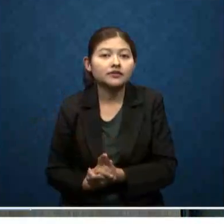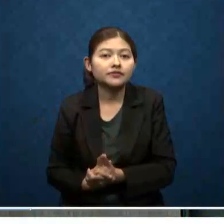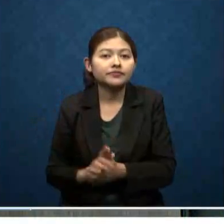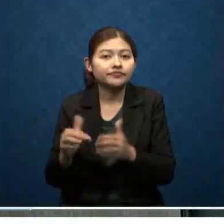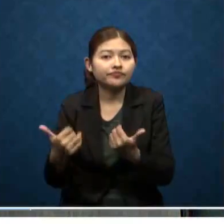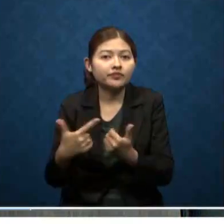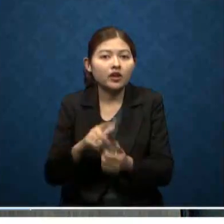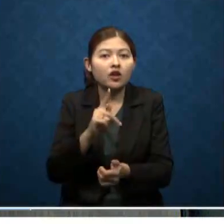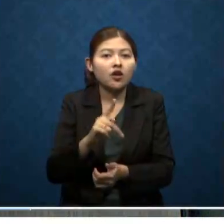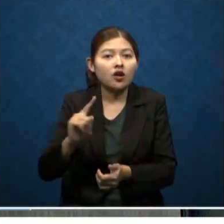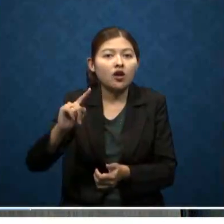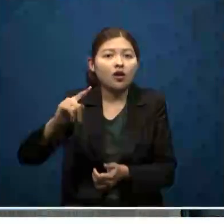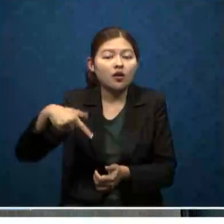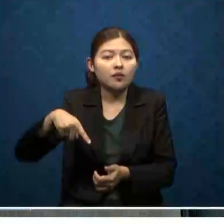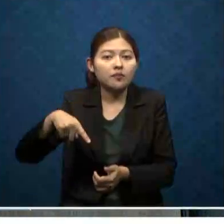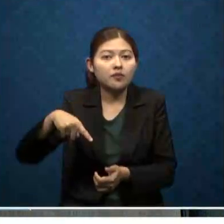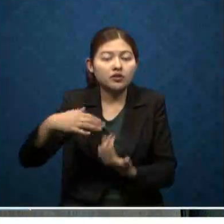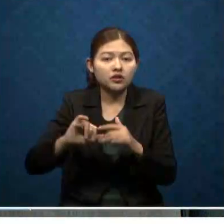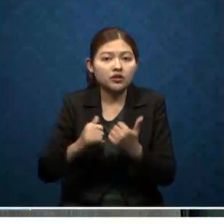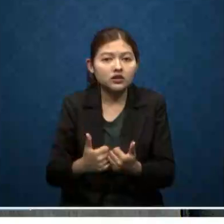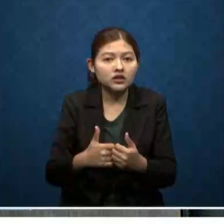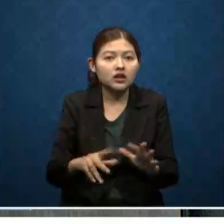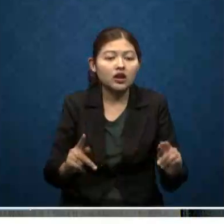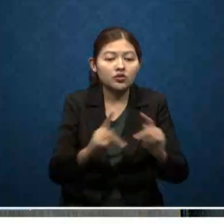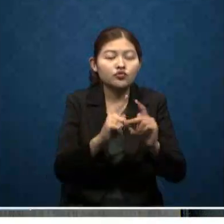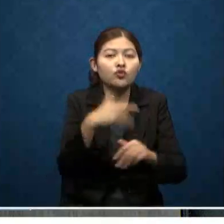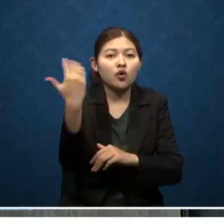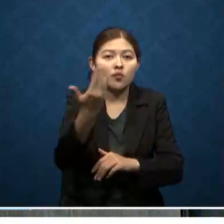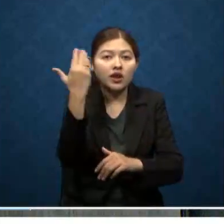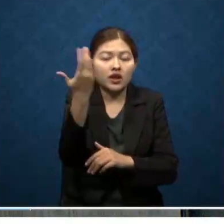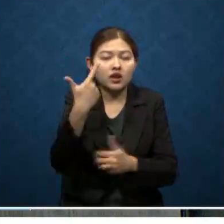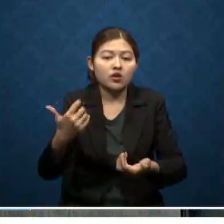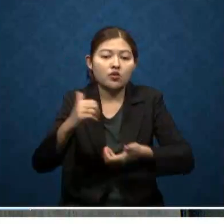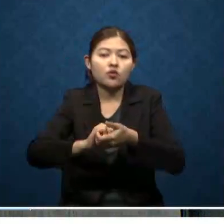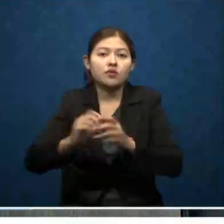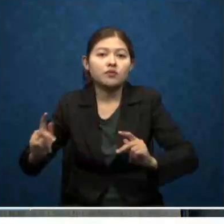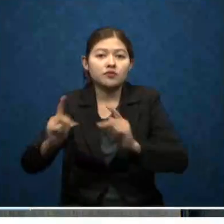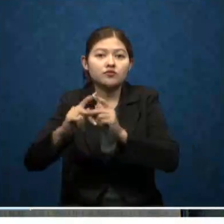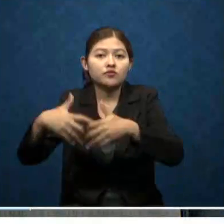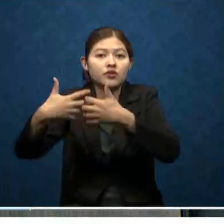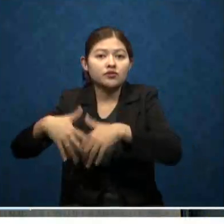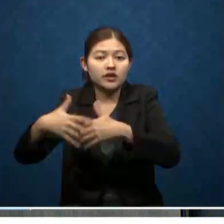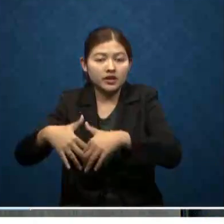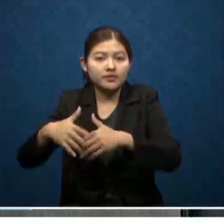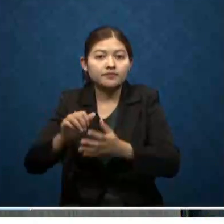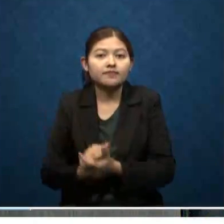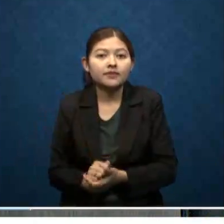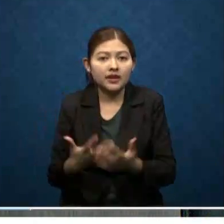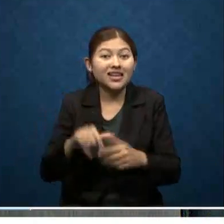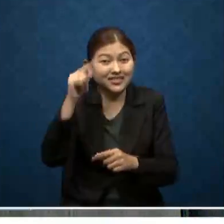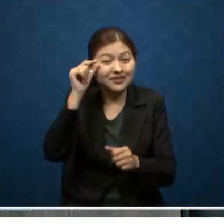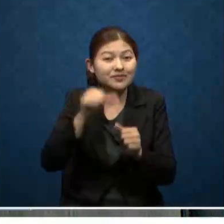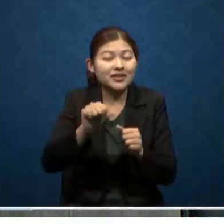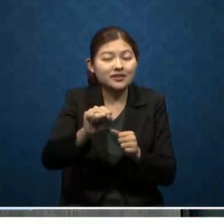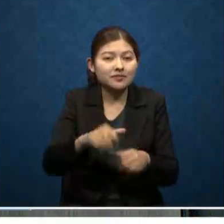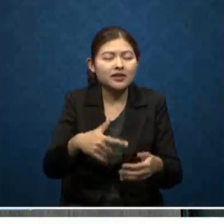กกพดำเนินการนะครับอยู่ภายในกำกับของกระทรวงพลังงานนะครับก็ร่วมกับกระทรวงอุตสาหกรรมท่านคงจำได้ว่าในเรื่องของ One Stop